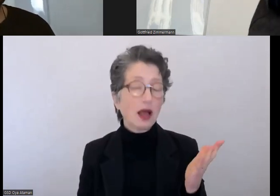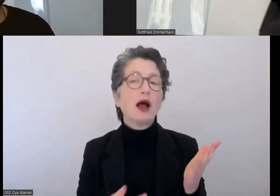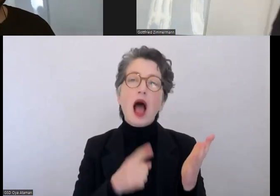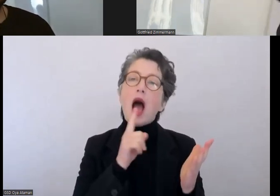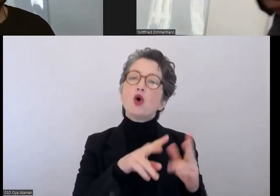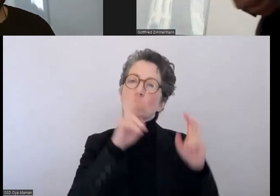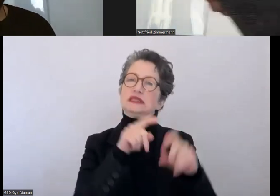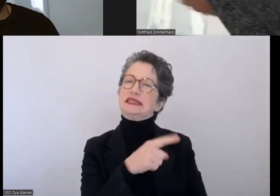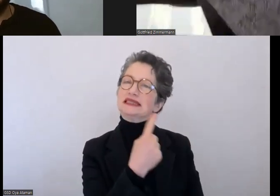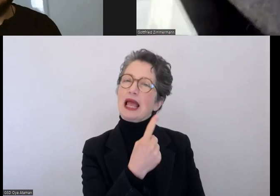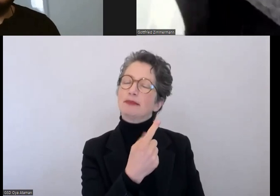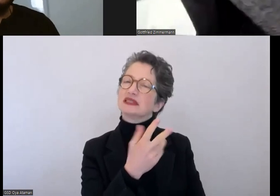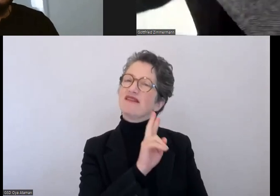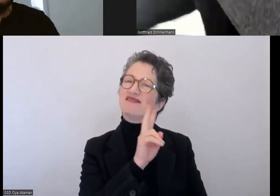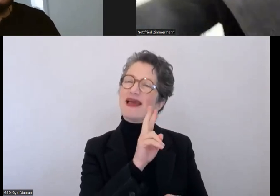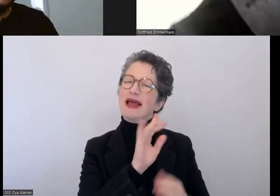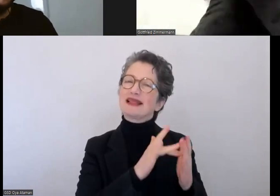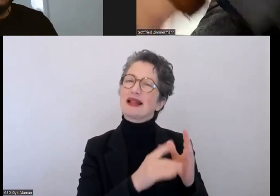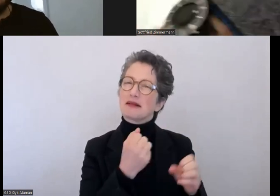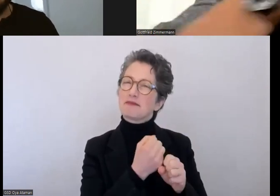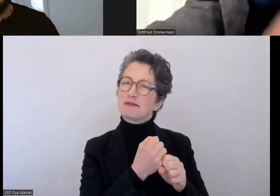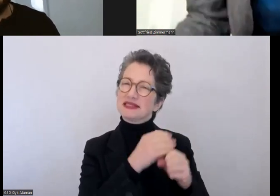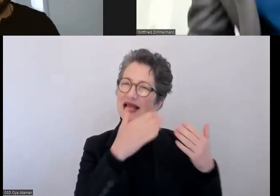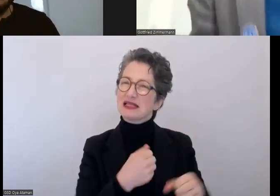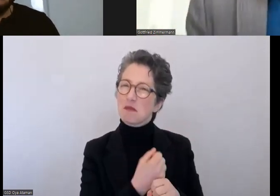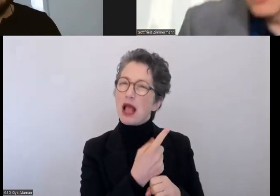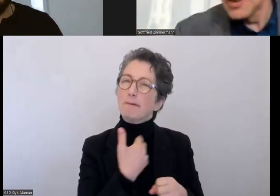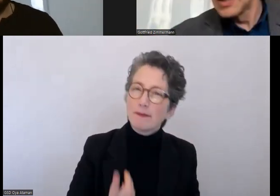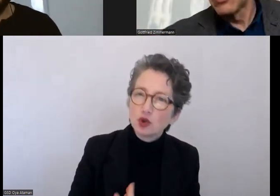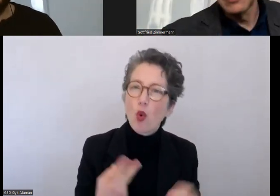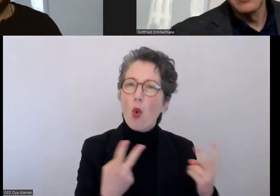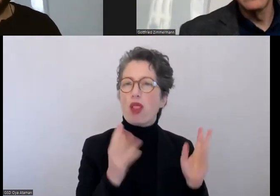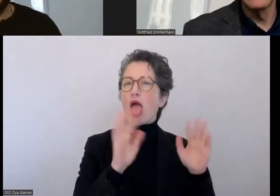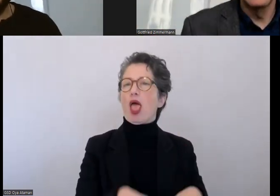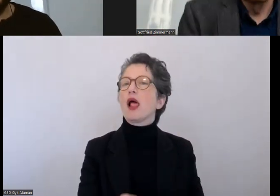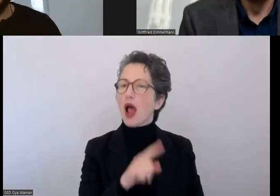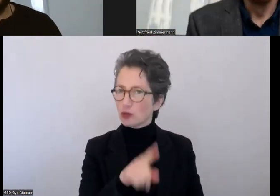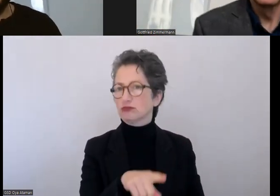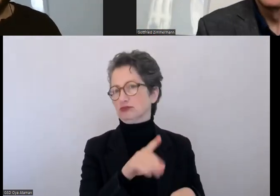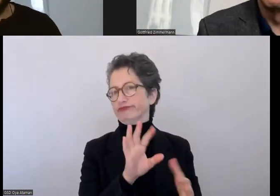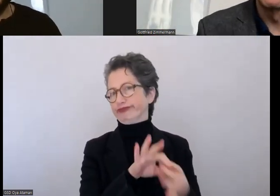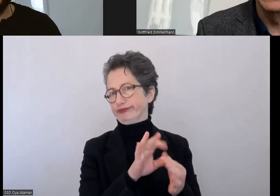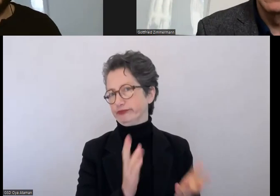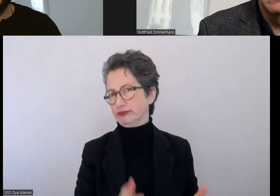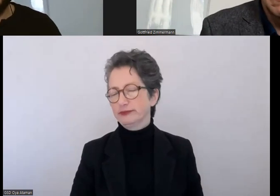Danke. Ich habe Entschuldigung, ich hole das Mikro her wieder. Interessant in dem Zusammenhang ist ja auch